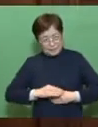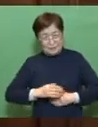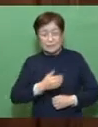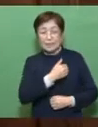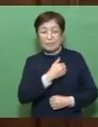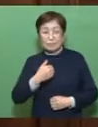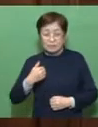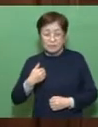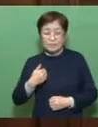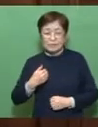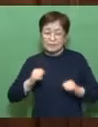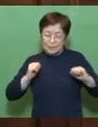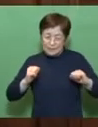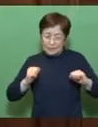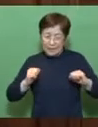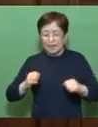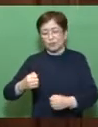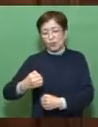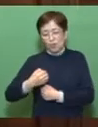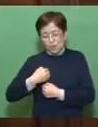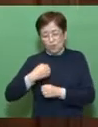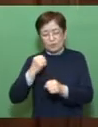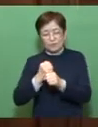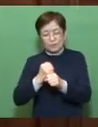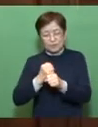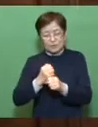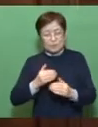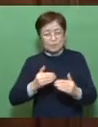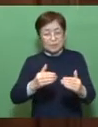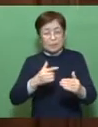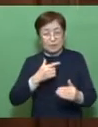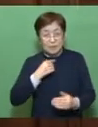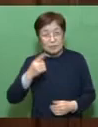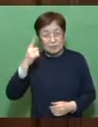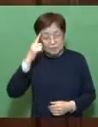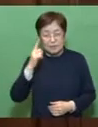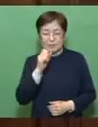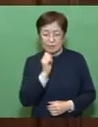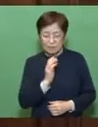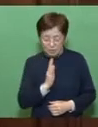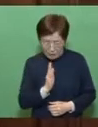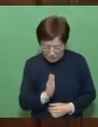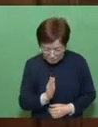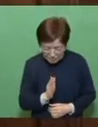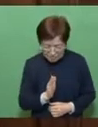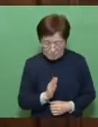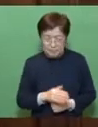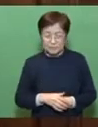できる元気なふさと兵庫作りを進めてまいりますのでどうぞよろしくお願いいたしますはい